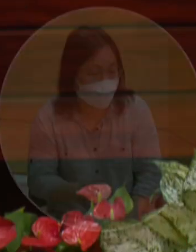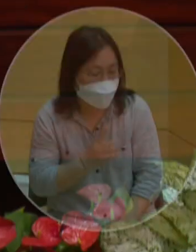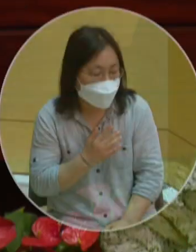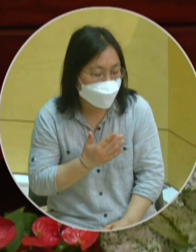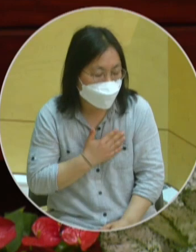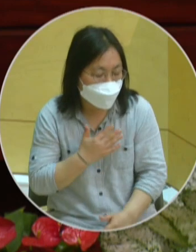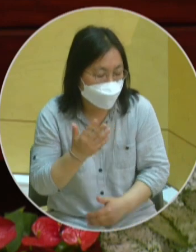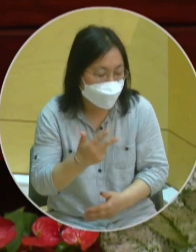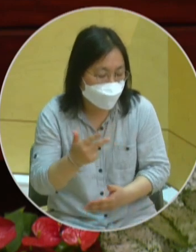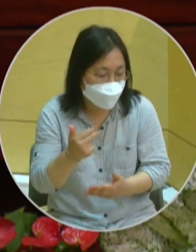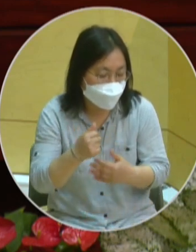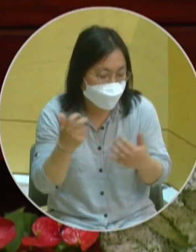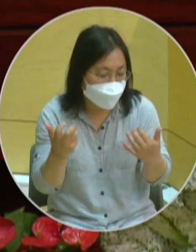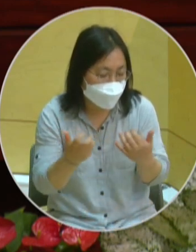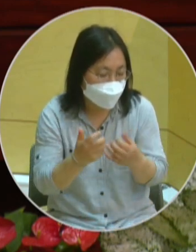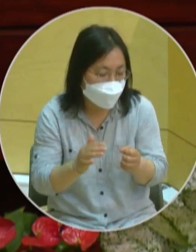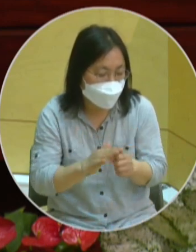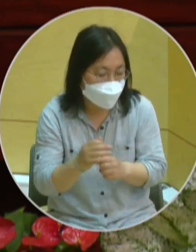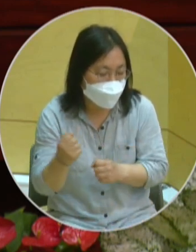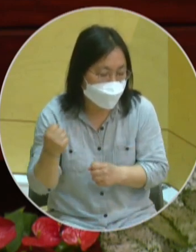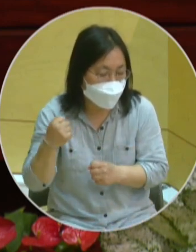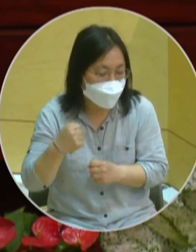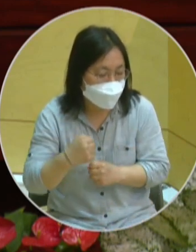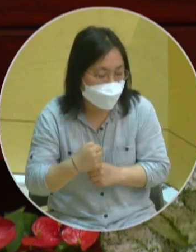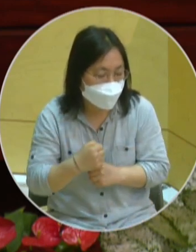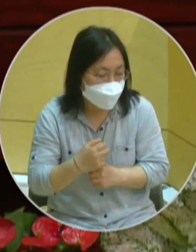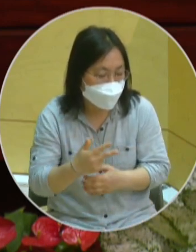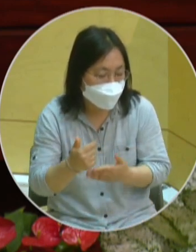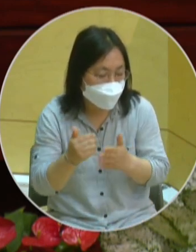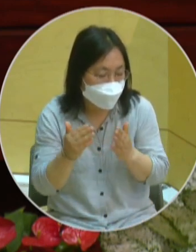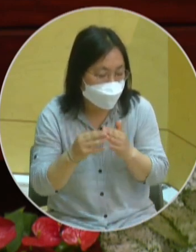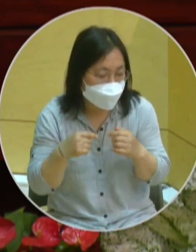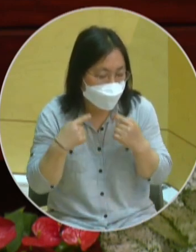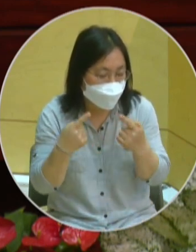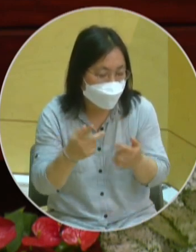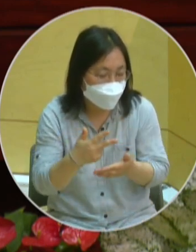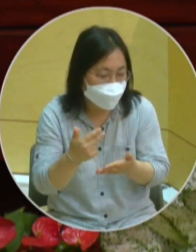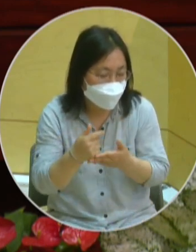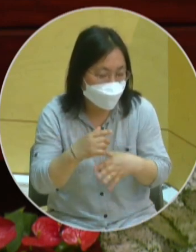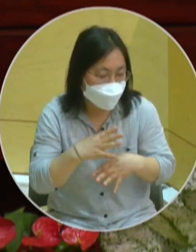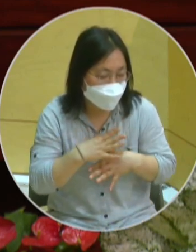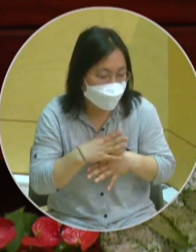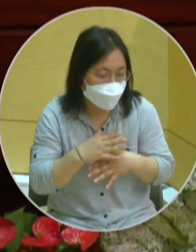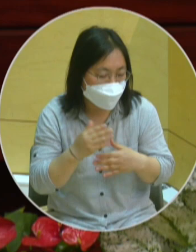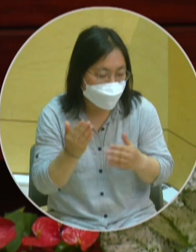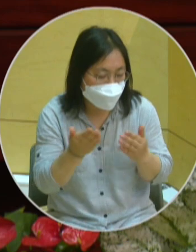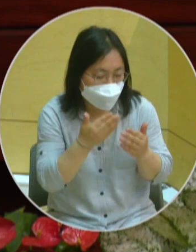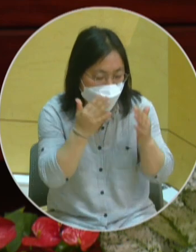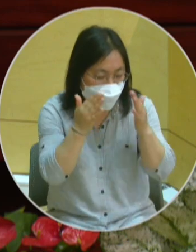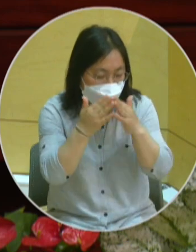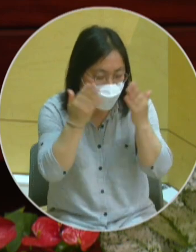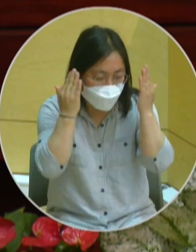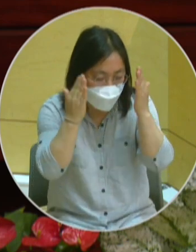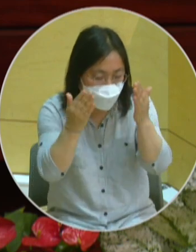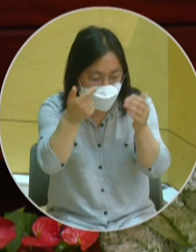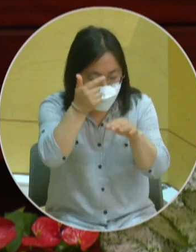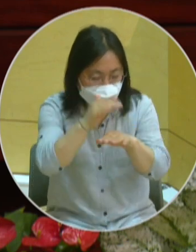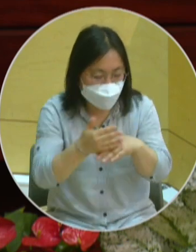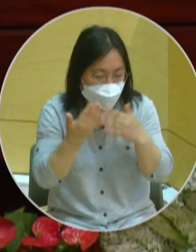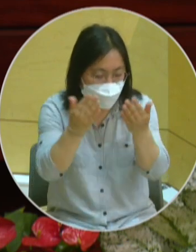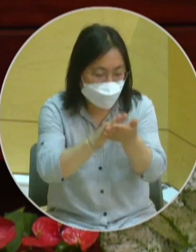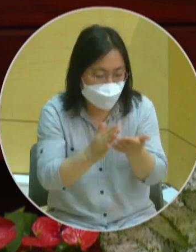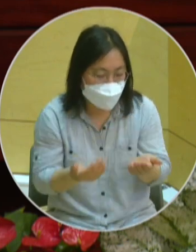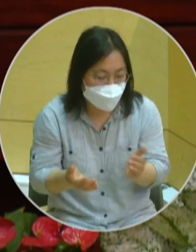오직 나는 주의 풍성한 사랑을 힘입어 주의 집에 들어가 주를 경외함으로 성전을 향하여